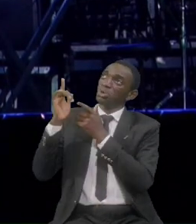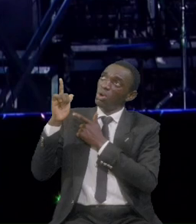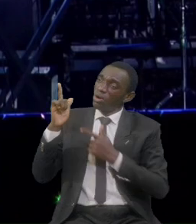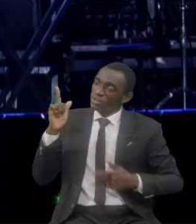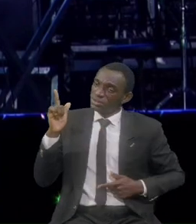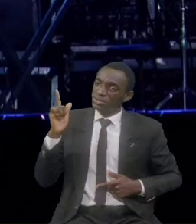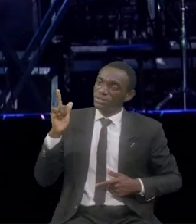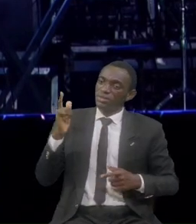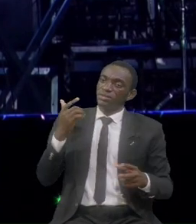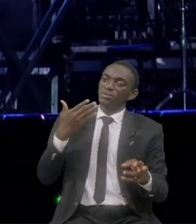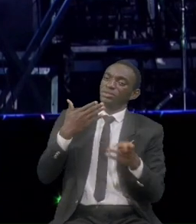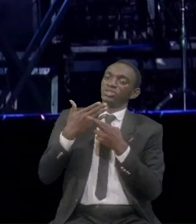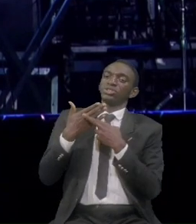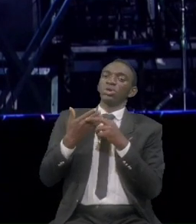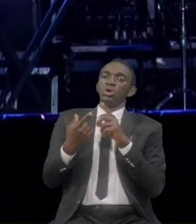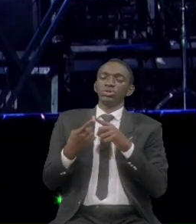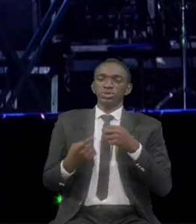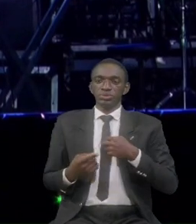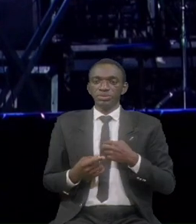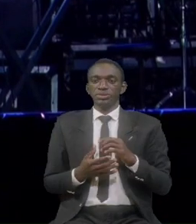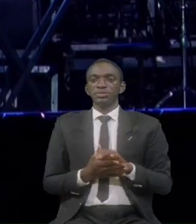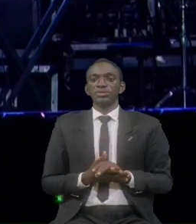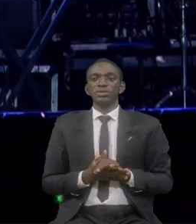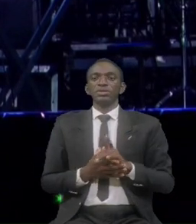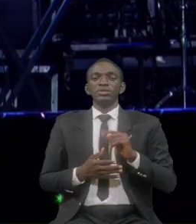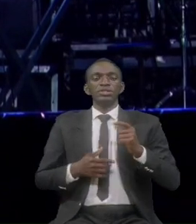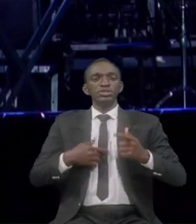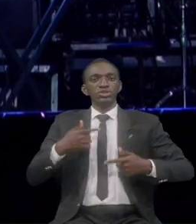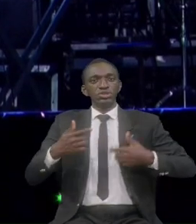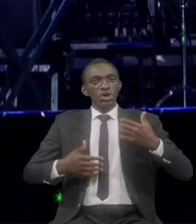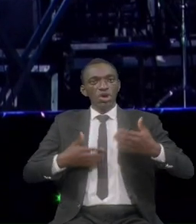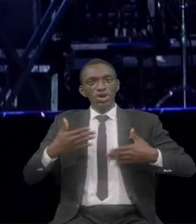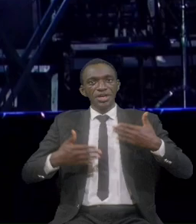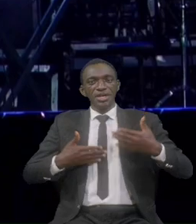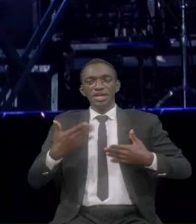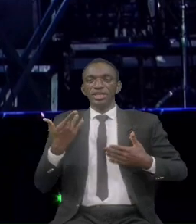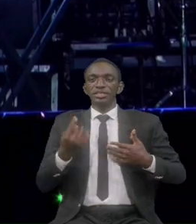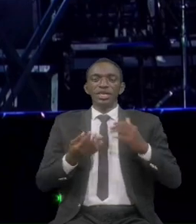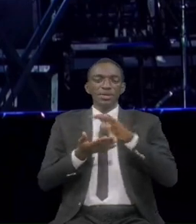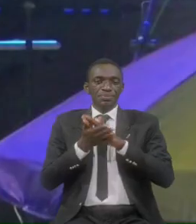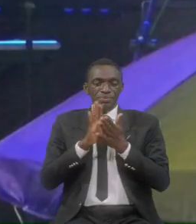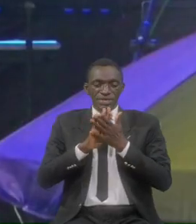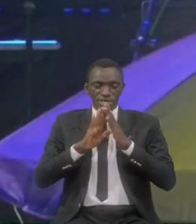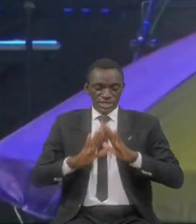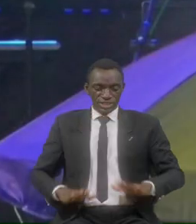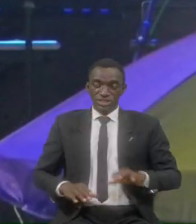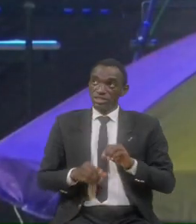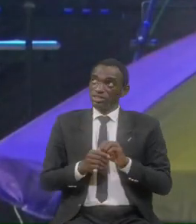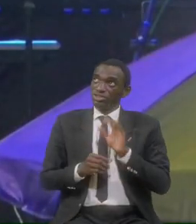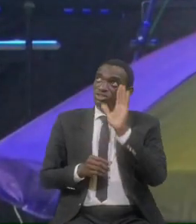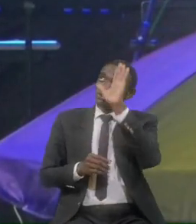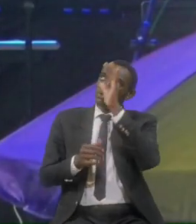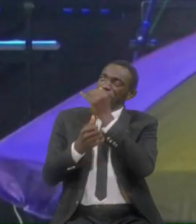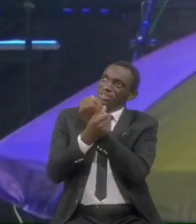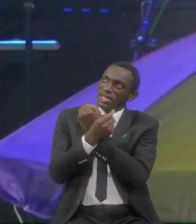Inunato Ginoo, ibalik diri kanako. The joy, the peace in your salvation. Ang kalipay, ang kalinaw